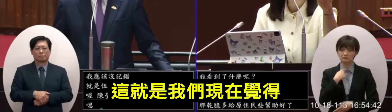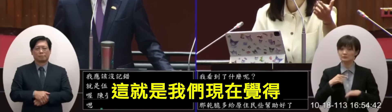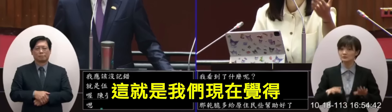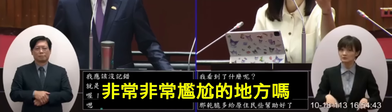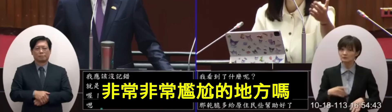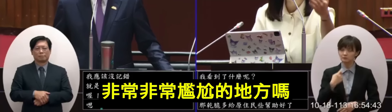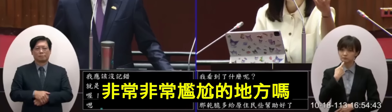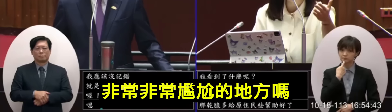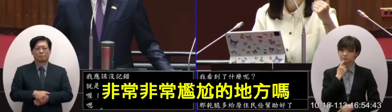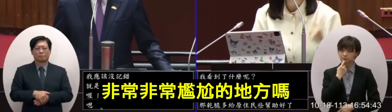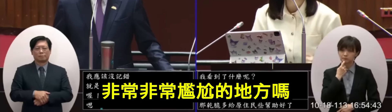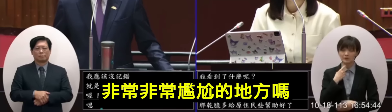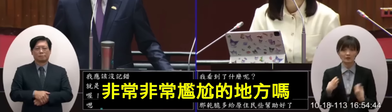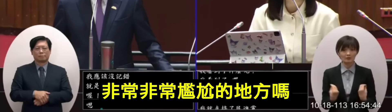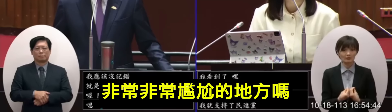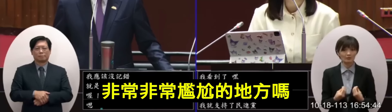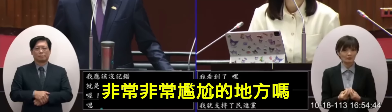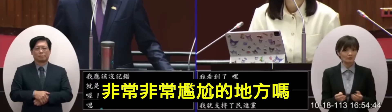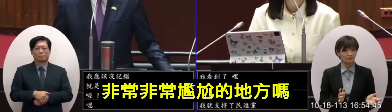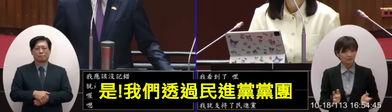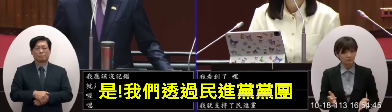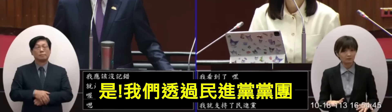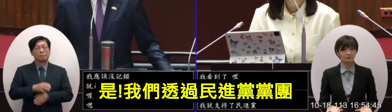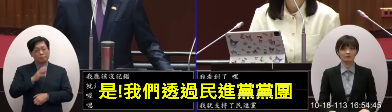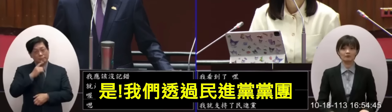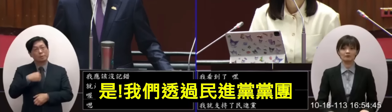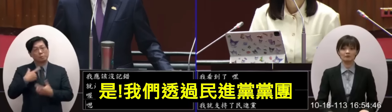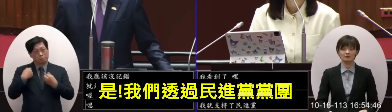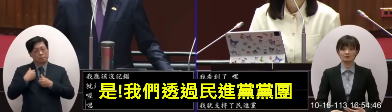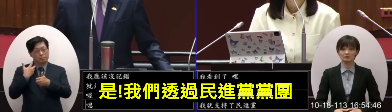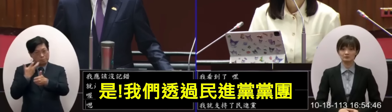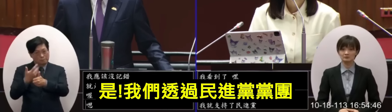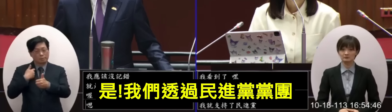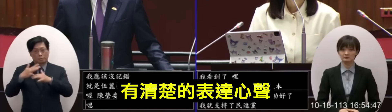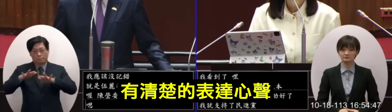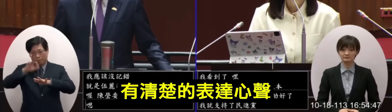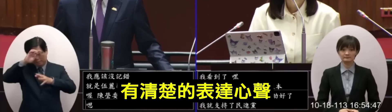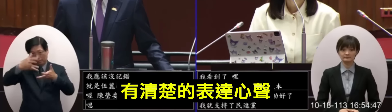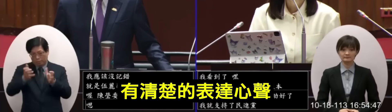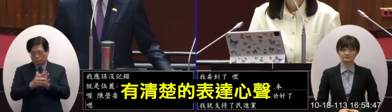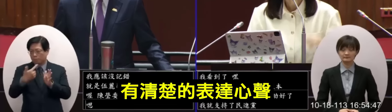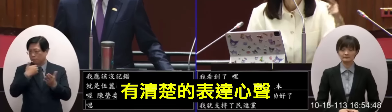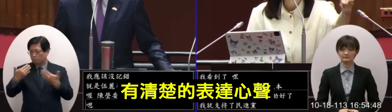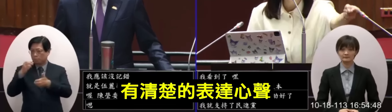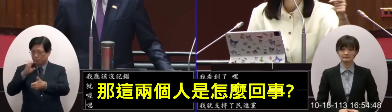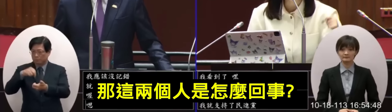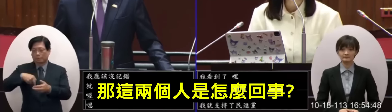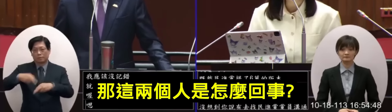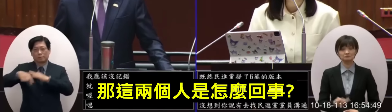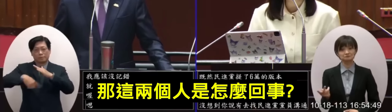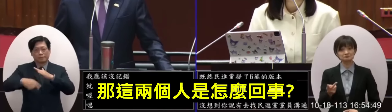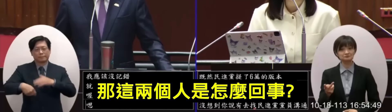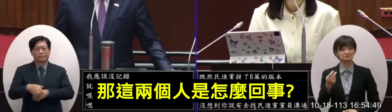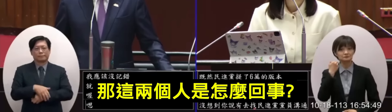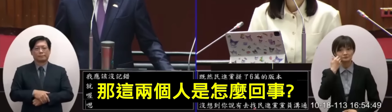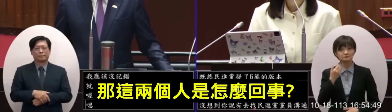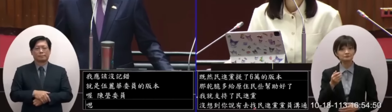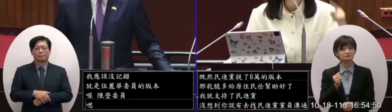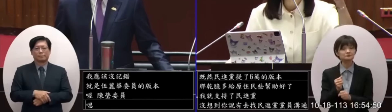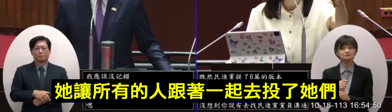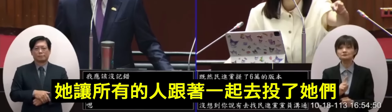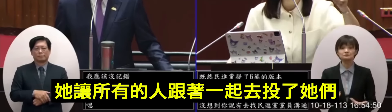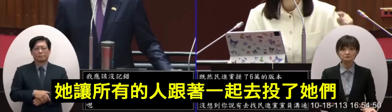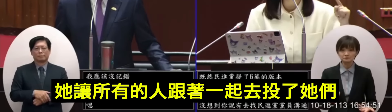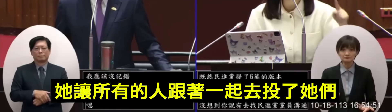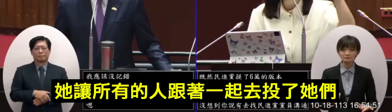我们现在觉得非常非常尴尬的地方嘛。 是我们透过民进党党团有清楚的表达形式。 那这两个人是怎么回事？